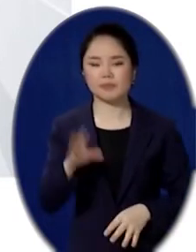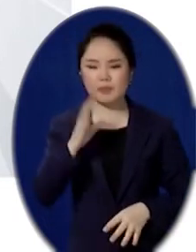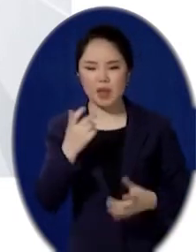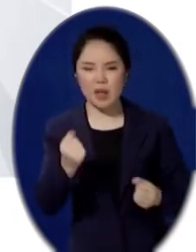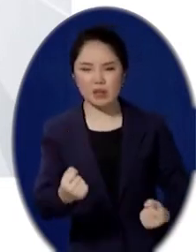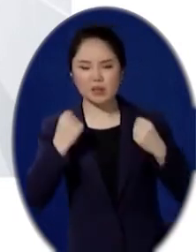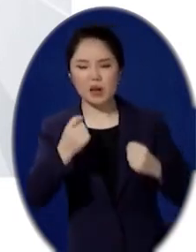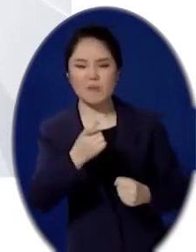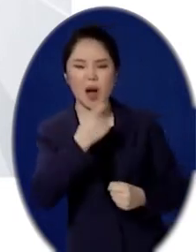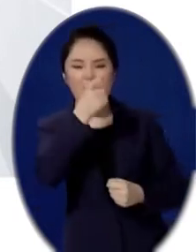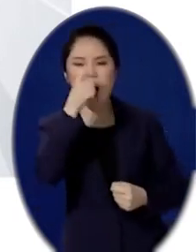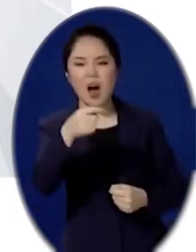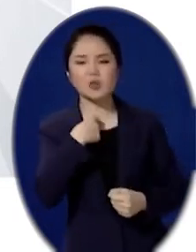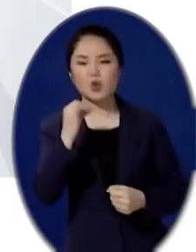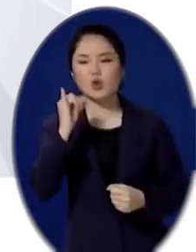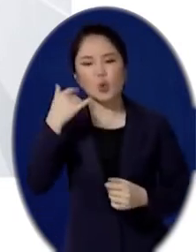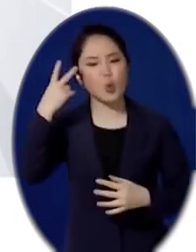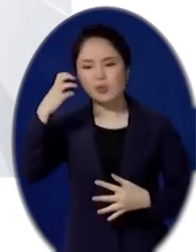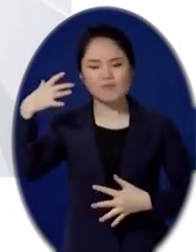архирч юугаа хийсгсэн бэлээ хөхтөдөө?